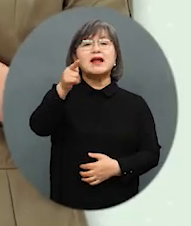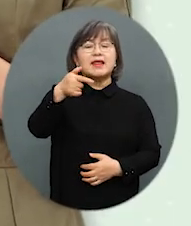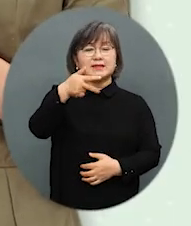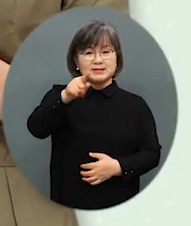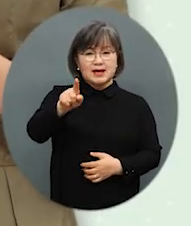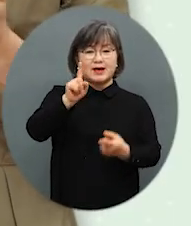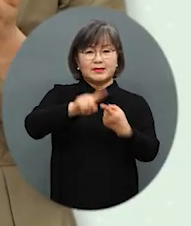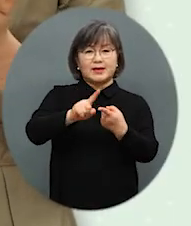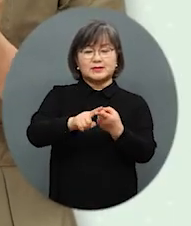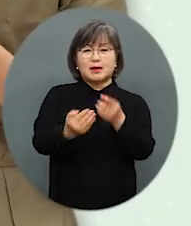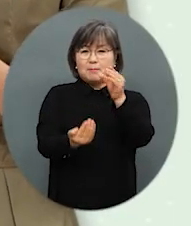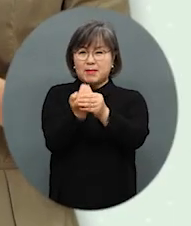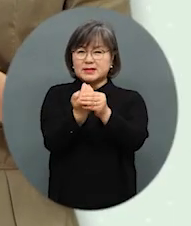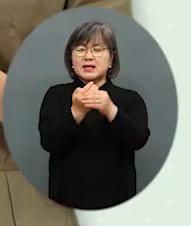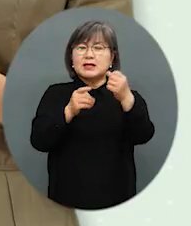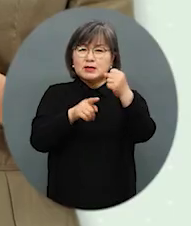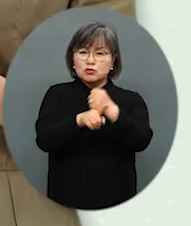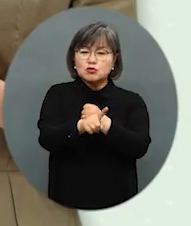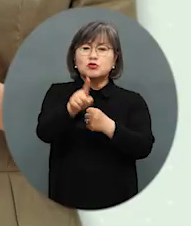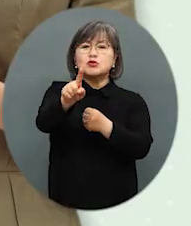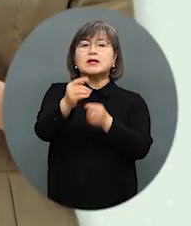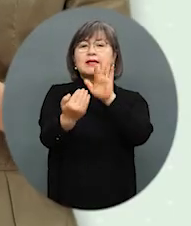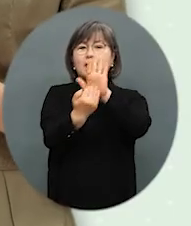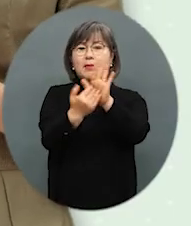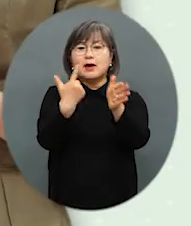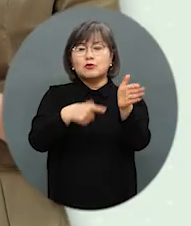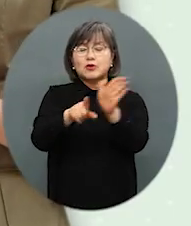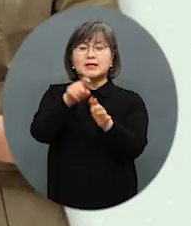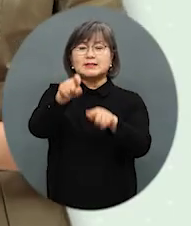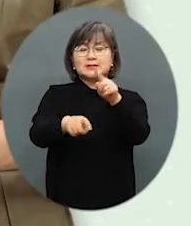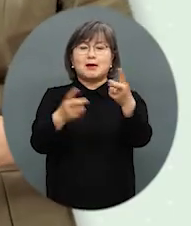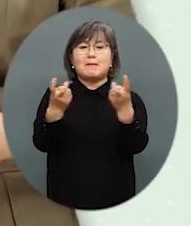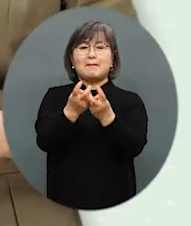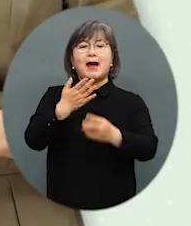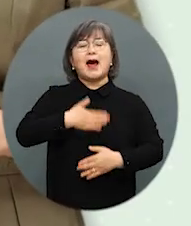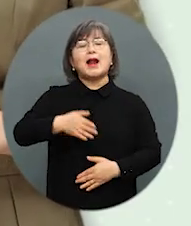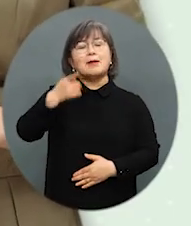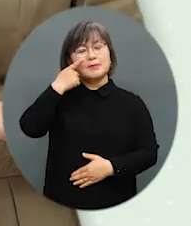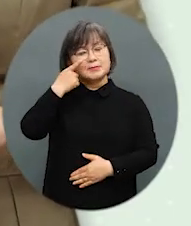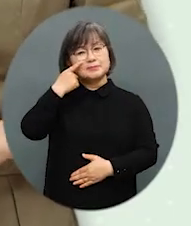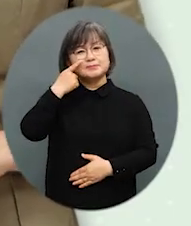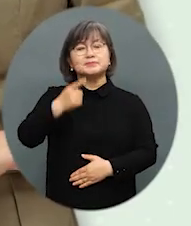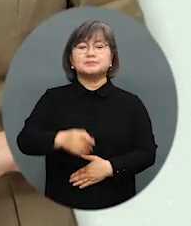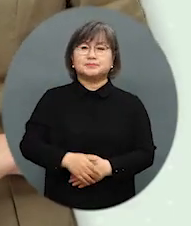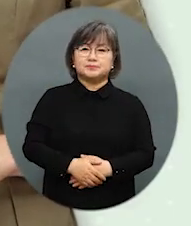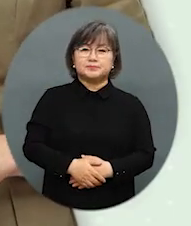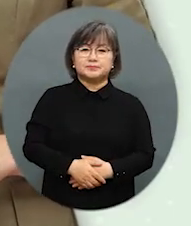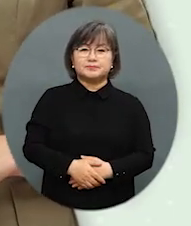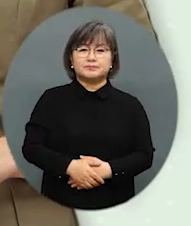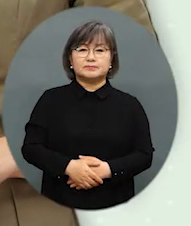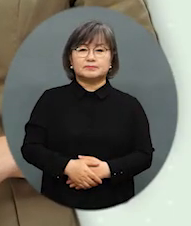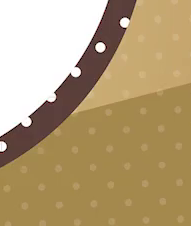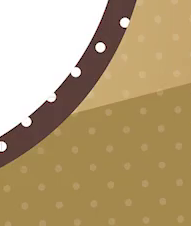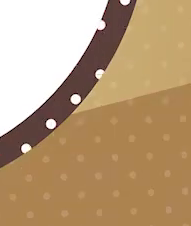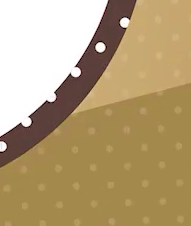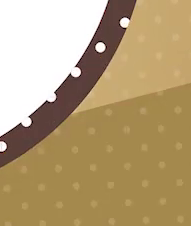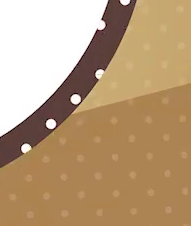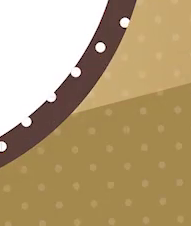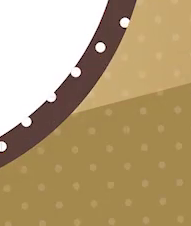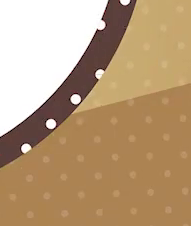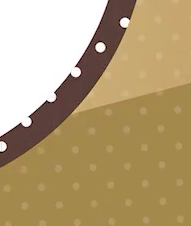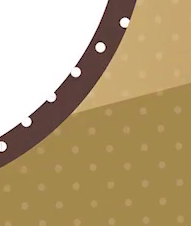인플루엔자를 예로 감염병의 발생 요인과 감염병 예방을 위한 실천 방법에 대해서 알아보도록 하겠습니다.